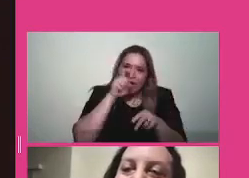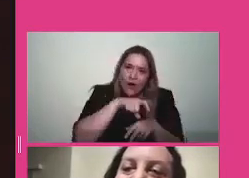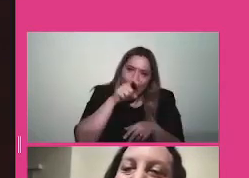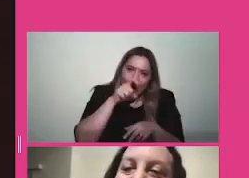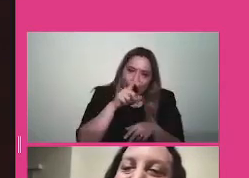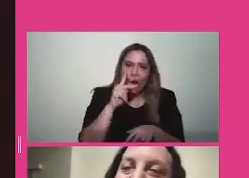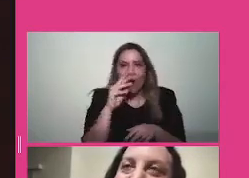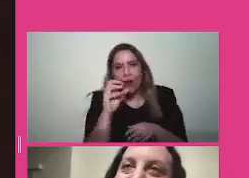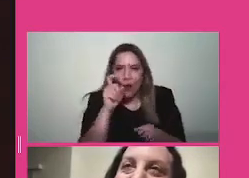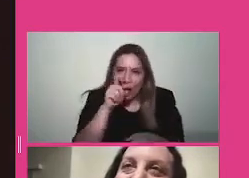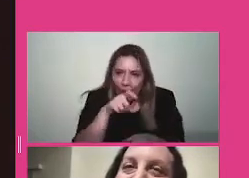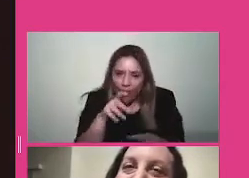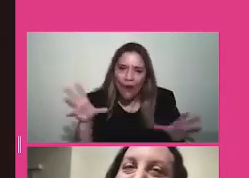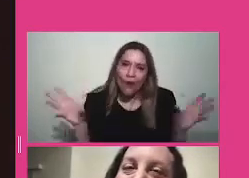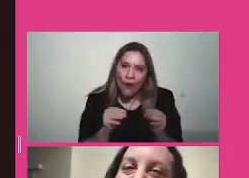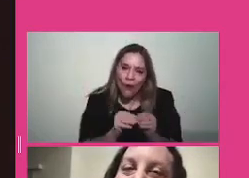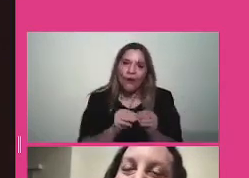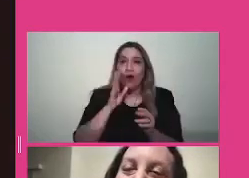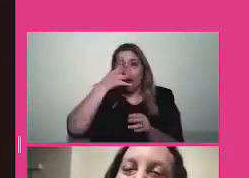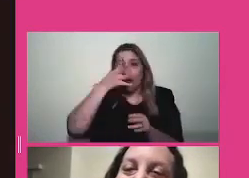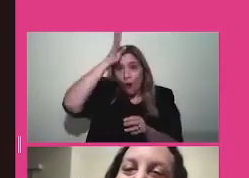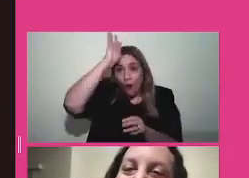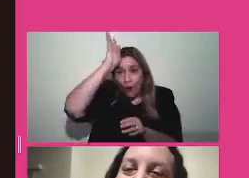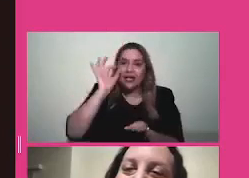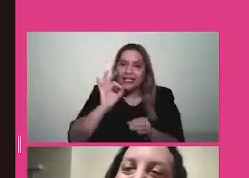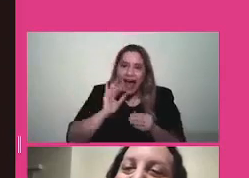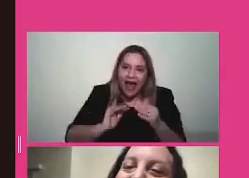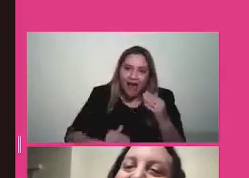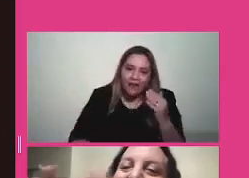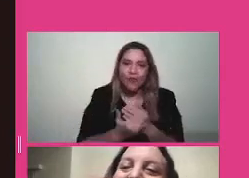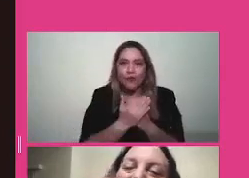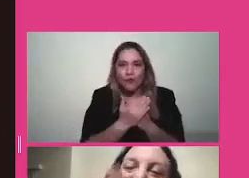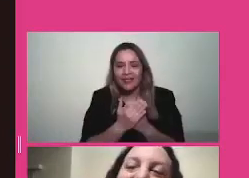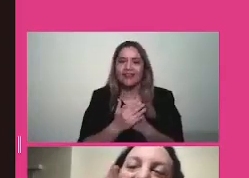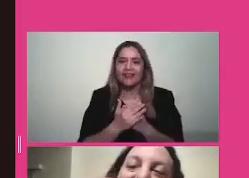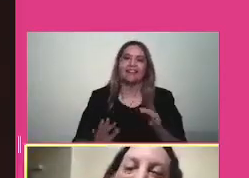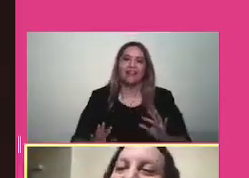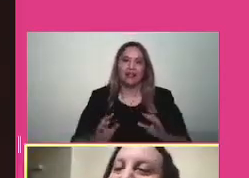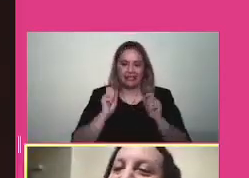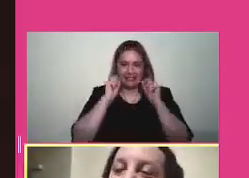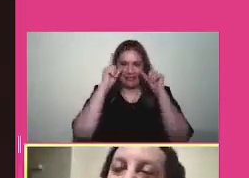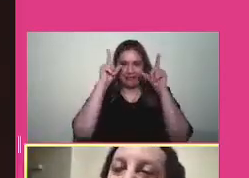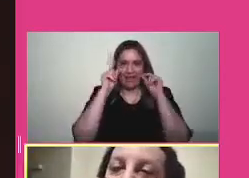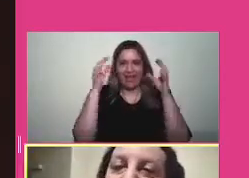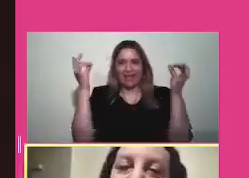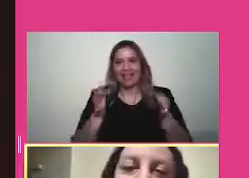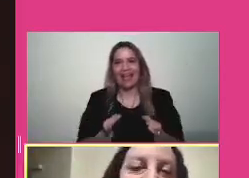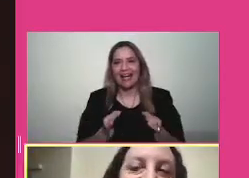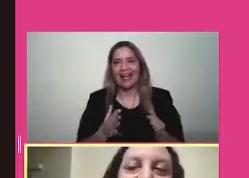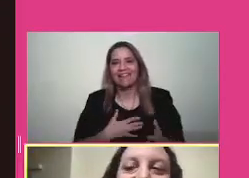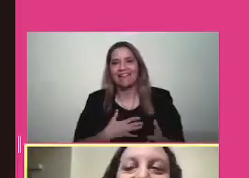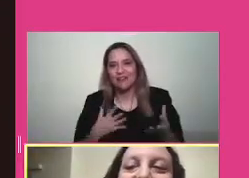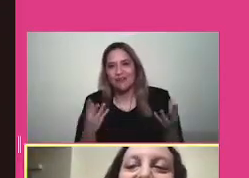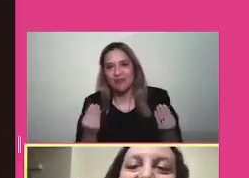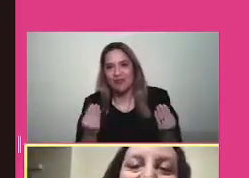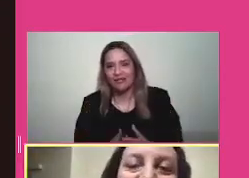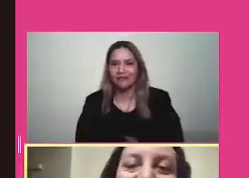κι, θα σε ξυπνάει κάθε πρωί. Τέλεια, ευχαριστούμε πολύ,